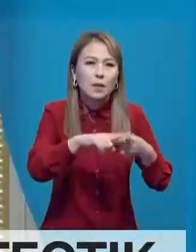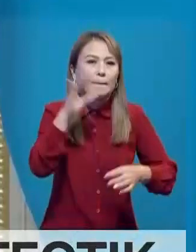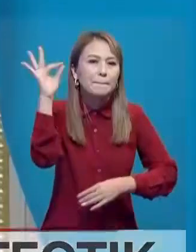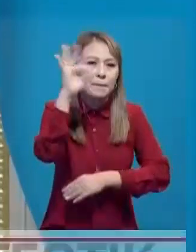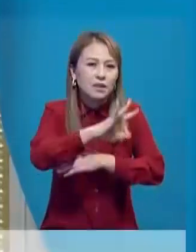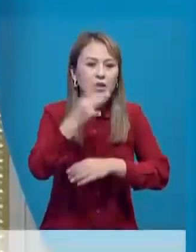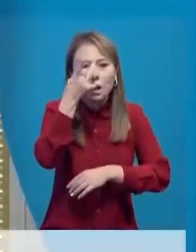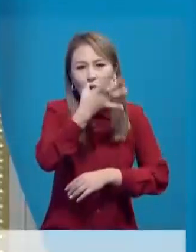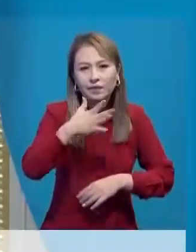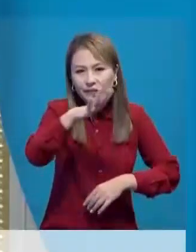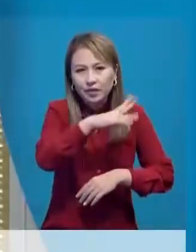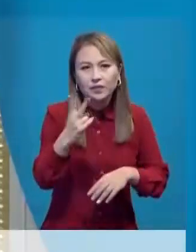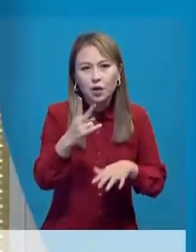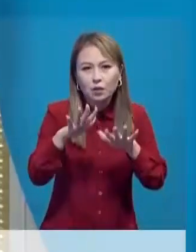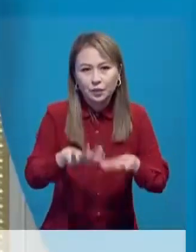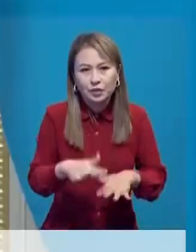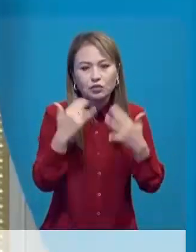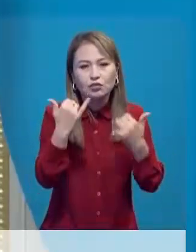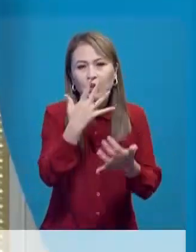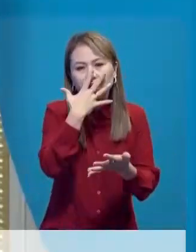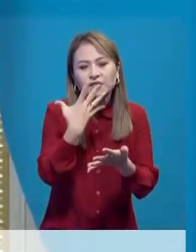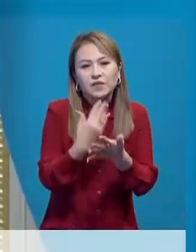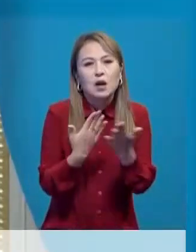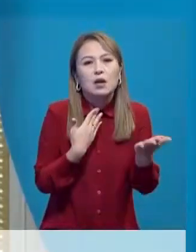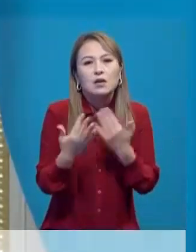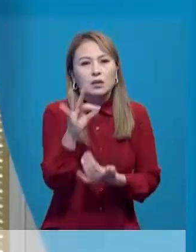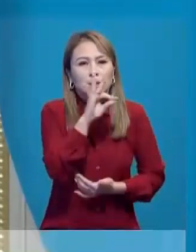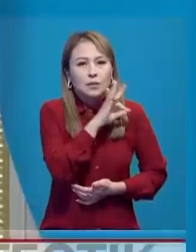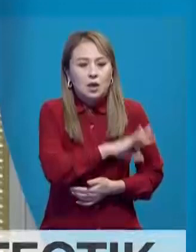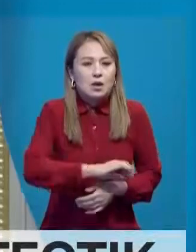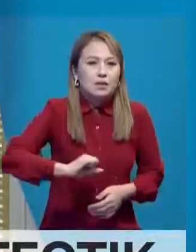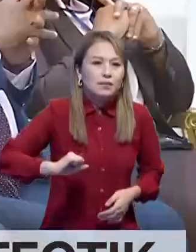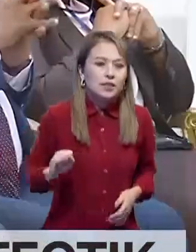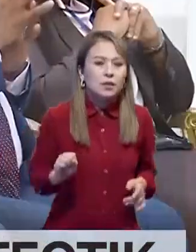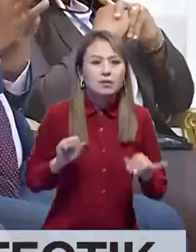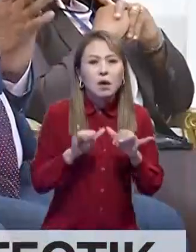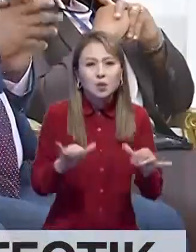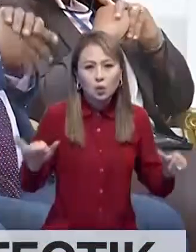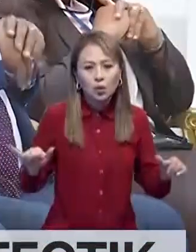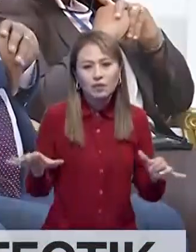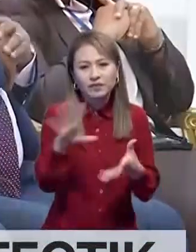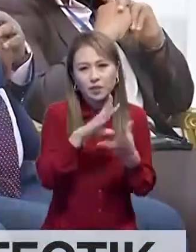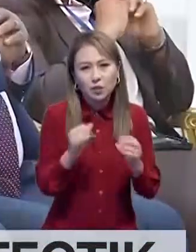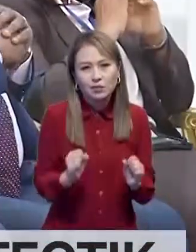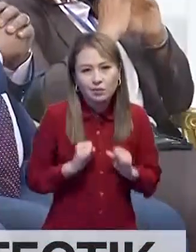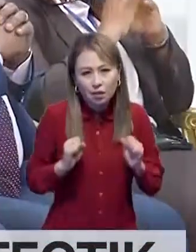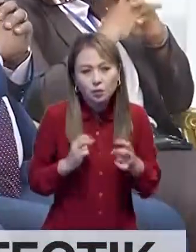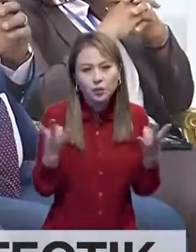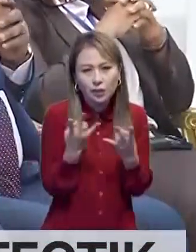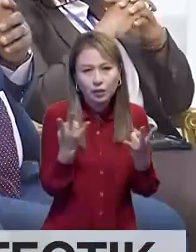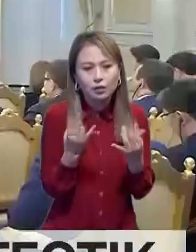Африкада екінші орын алады. Біз өзара тиімді әріптестікті дамытуға барынша күш салуымыз